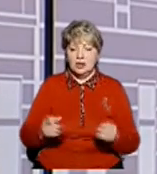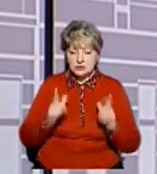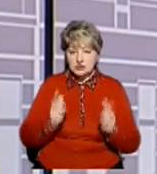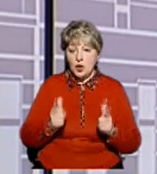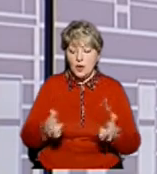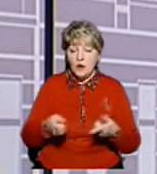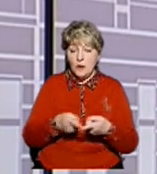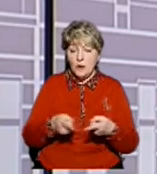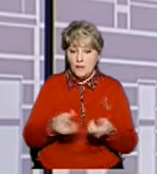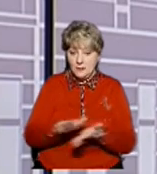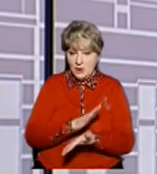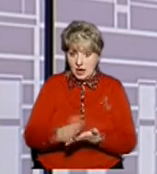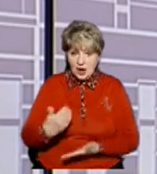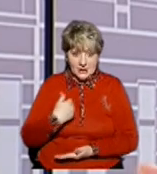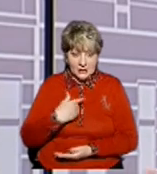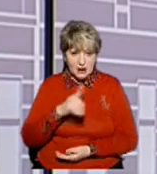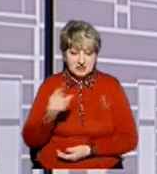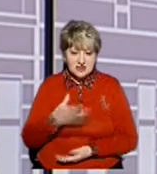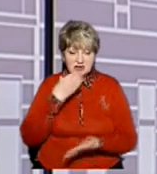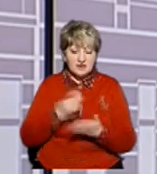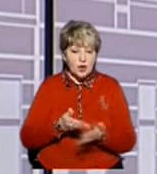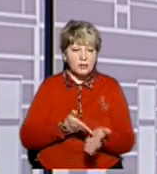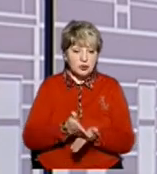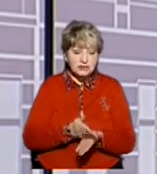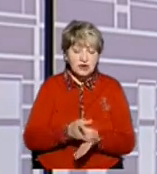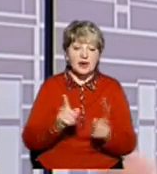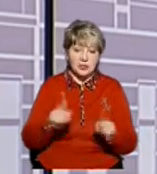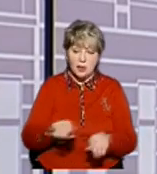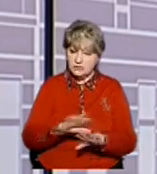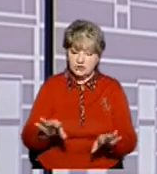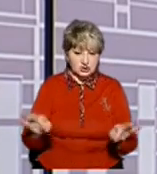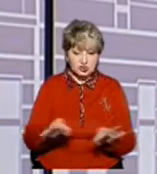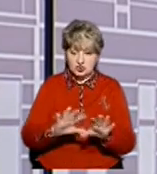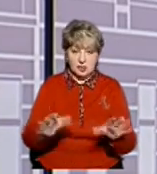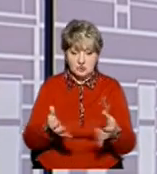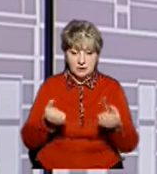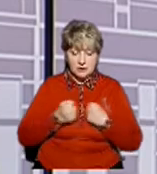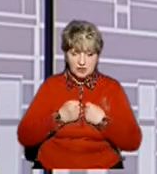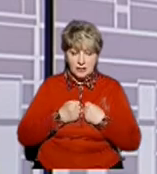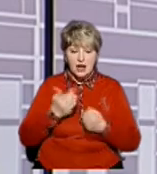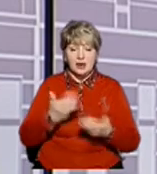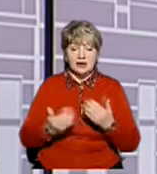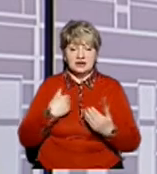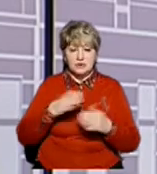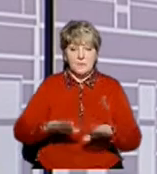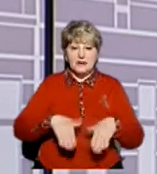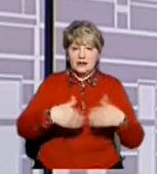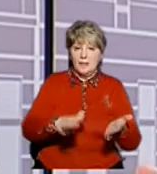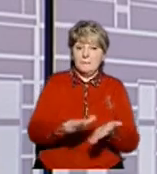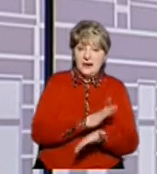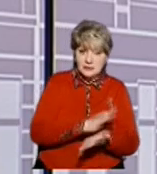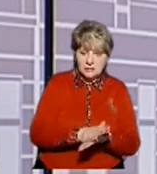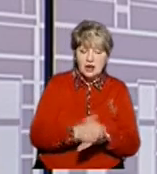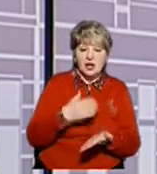відповідно, я свої послуги теж нічого не беру взагалі. Тобто, з яким запитом до мене звернулися, я віддаю точно так же